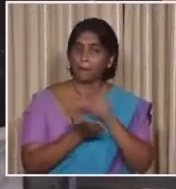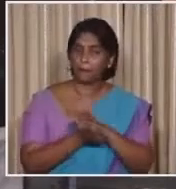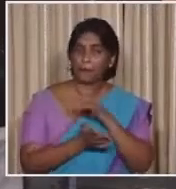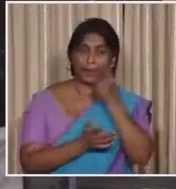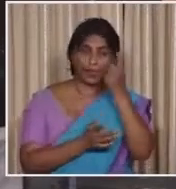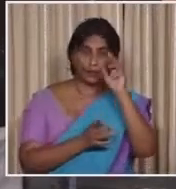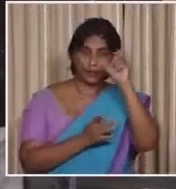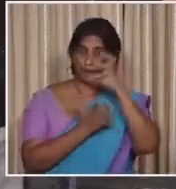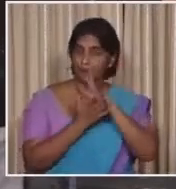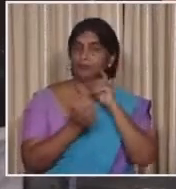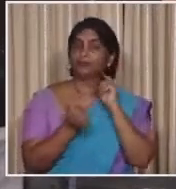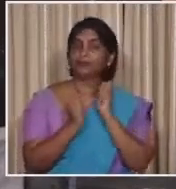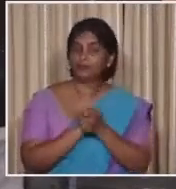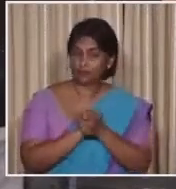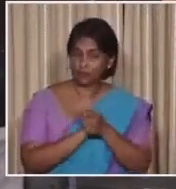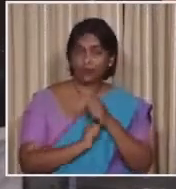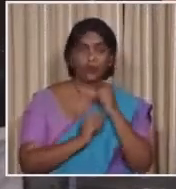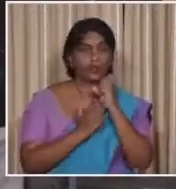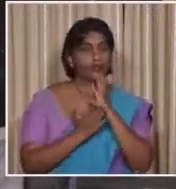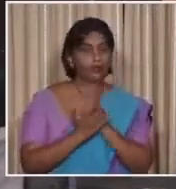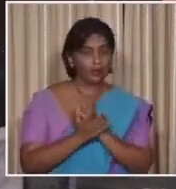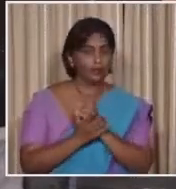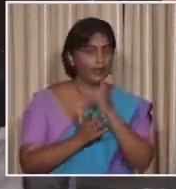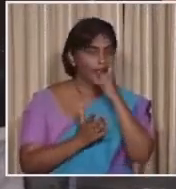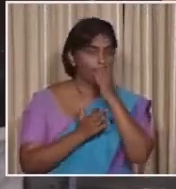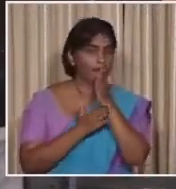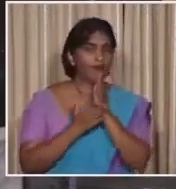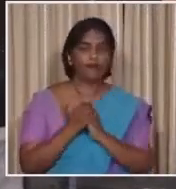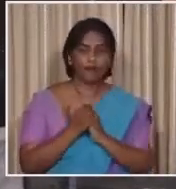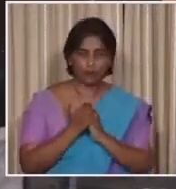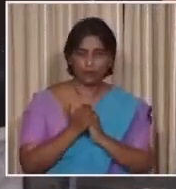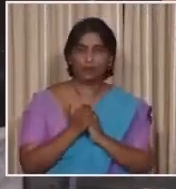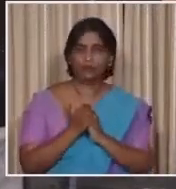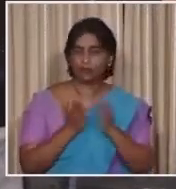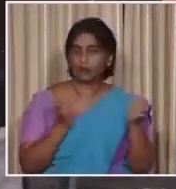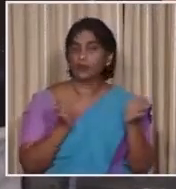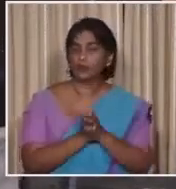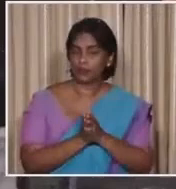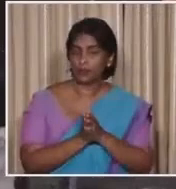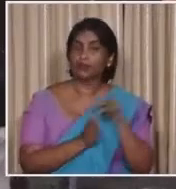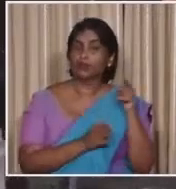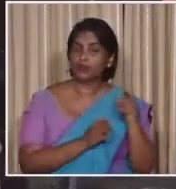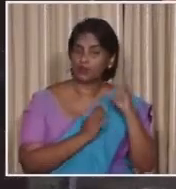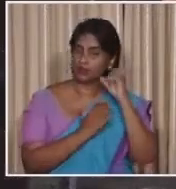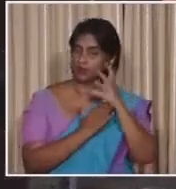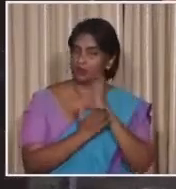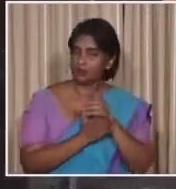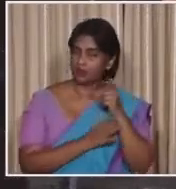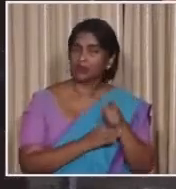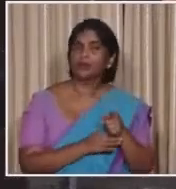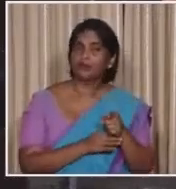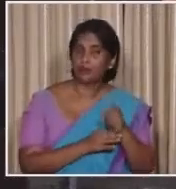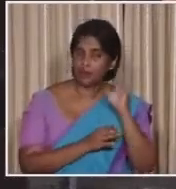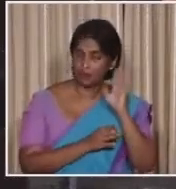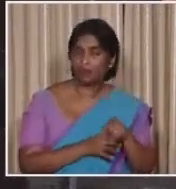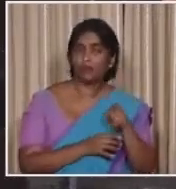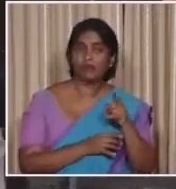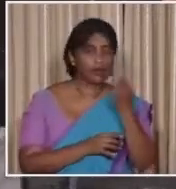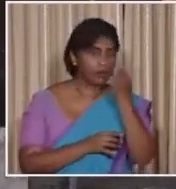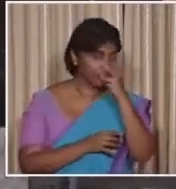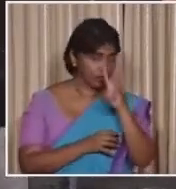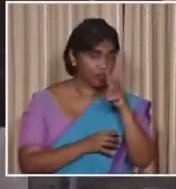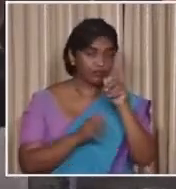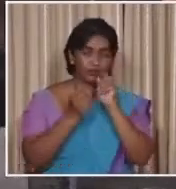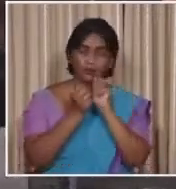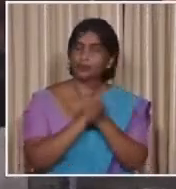சட்டம் அரசியல் அமைப்பில் ஒரு அங்கமாக இருக்கும் போது அந்த அரசியல் அமைப்பில் இருக்கும் 13வது திருத்தச்